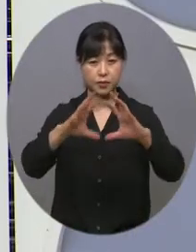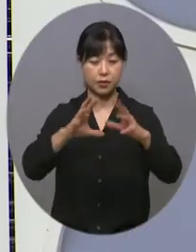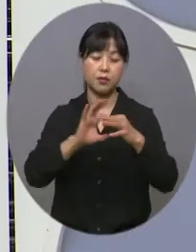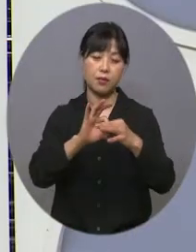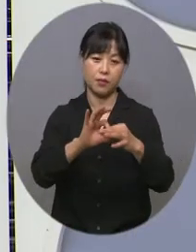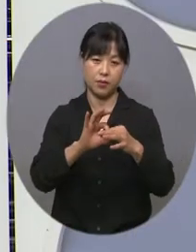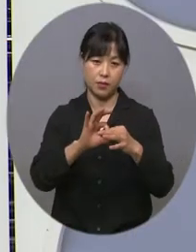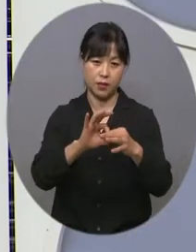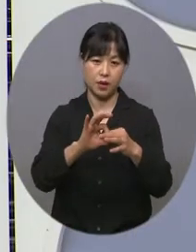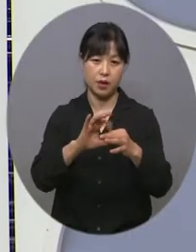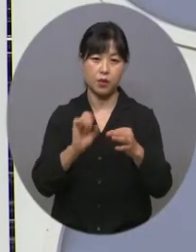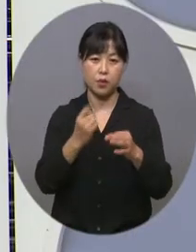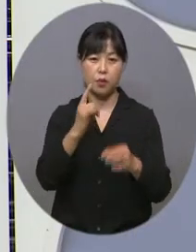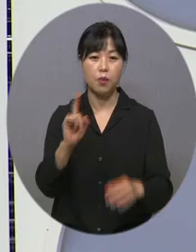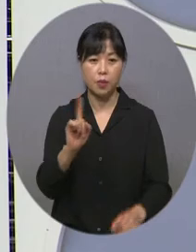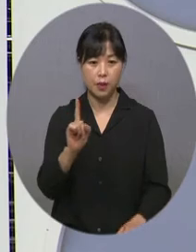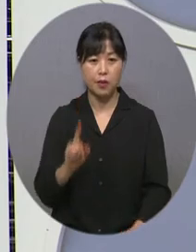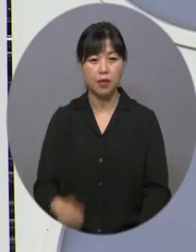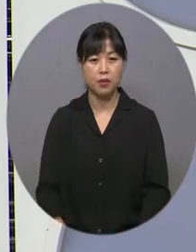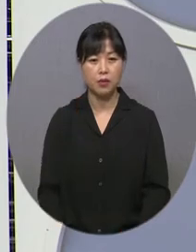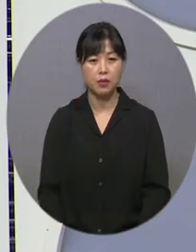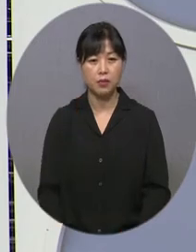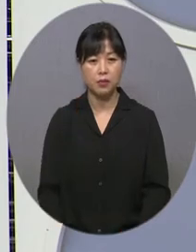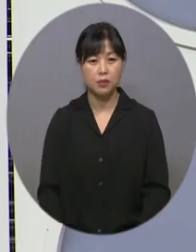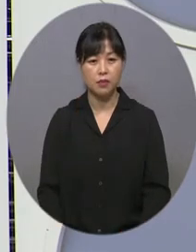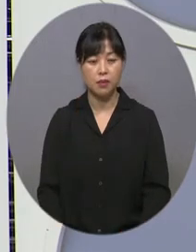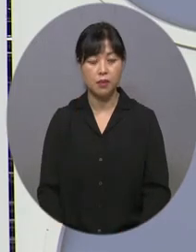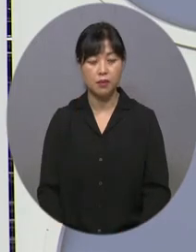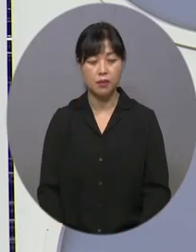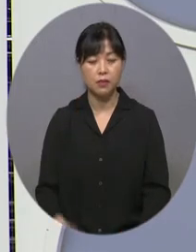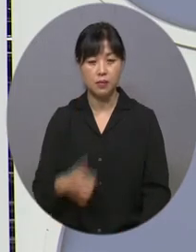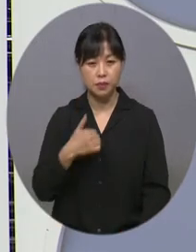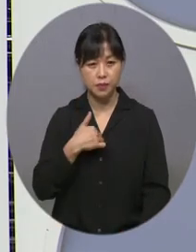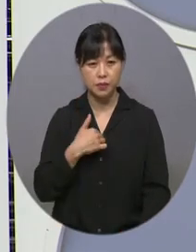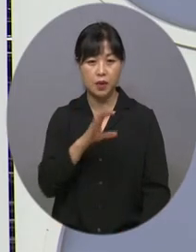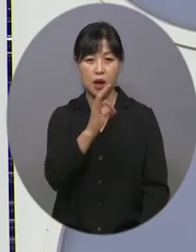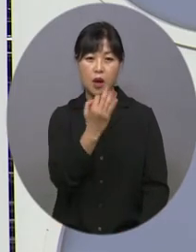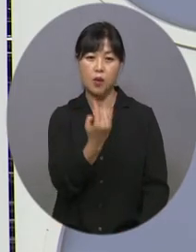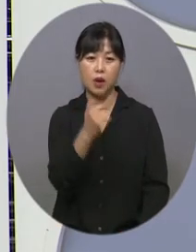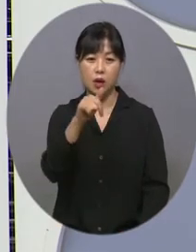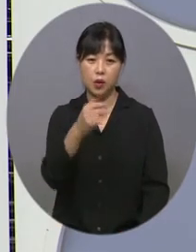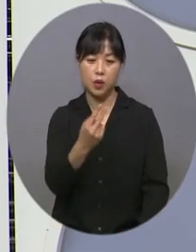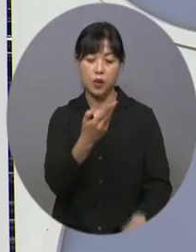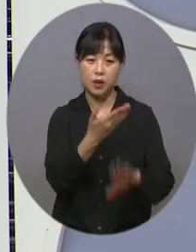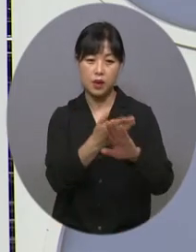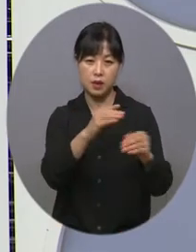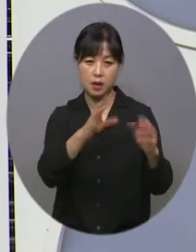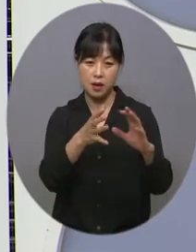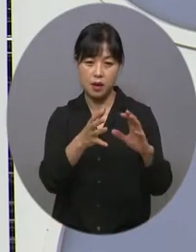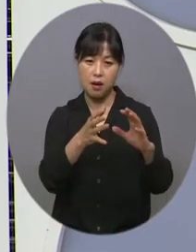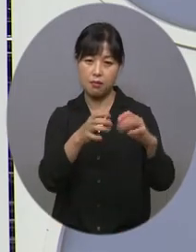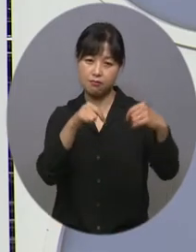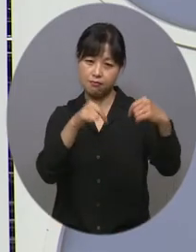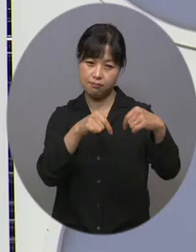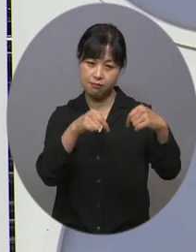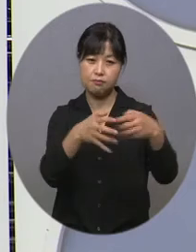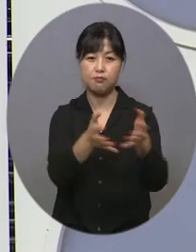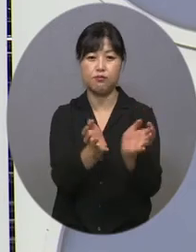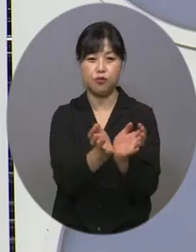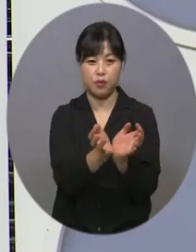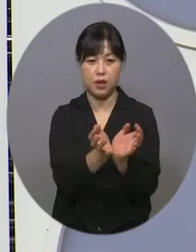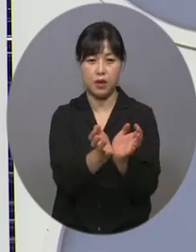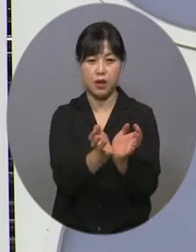인연을 맺게 된 거는 제가 처음에 이제 외교부에 입부를 해서 제가 그